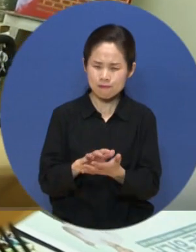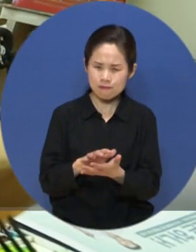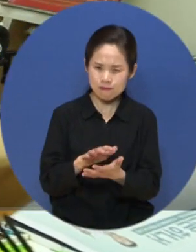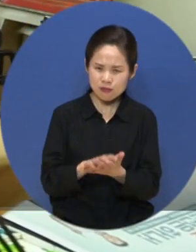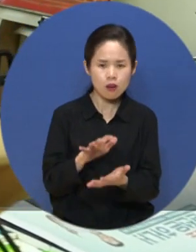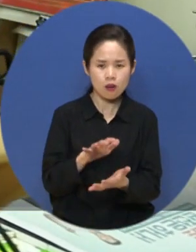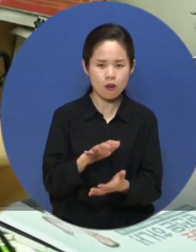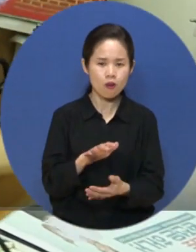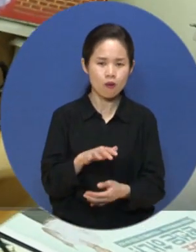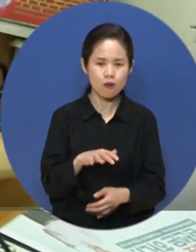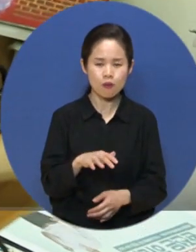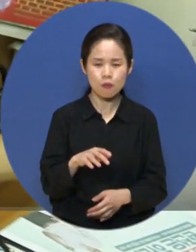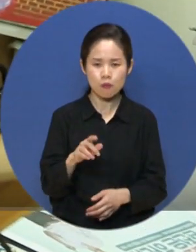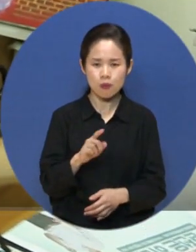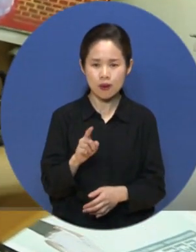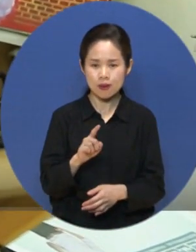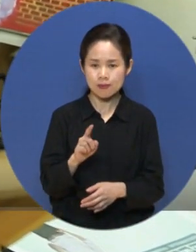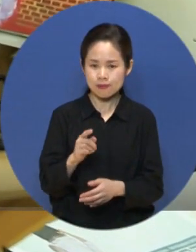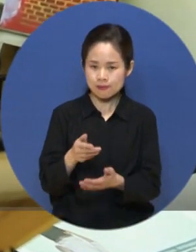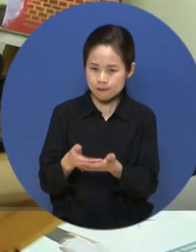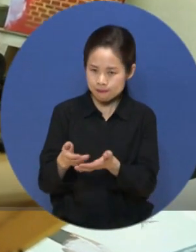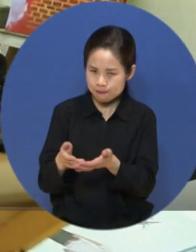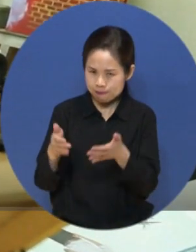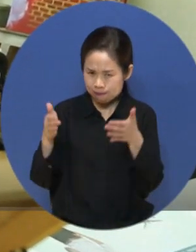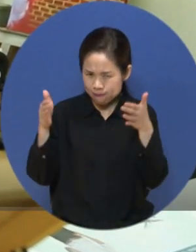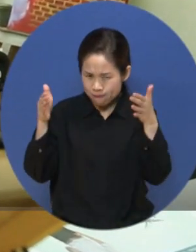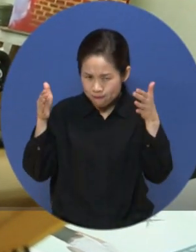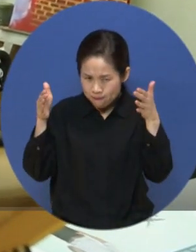하나 집중하면